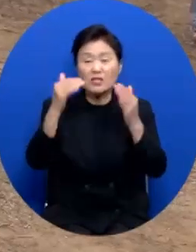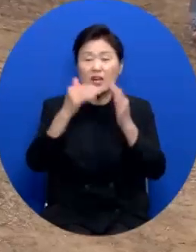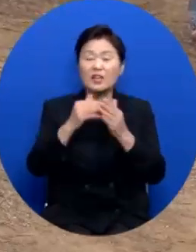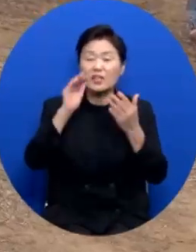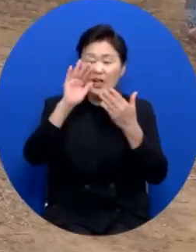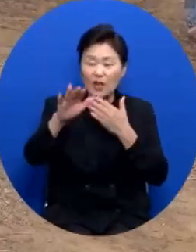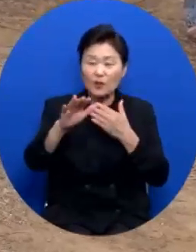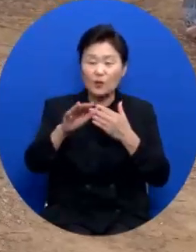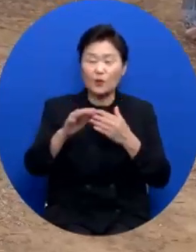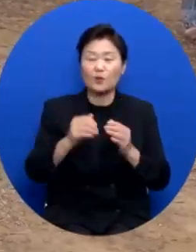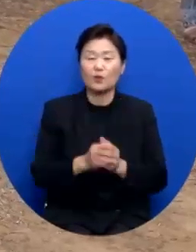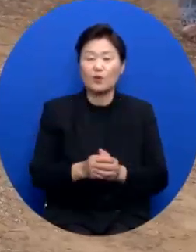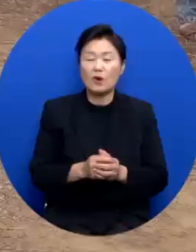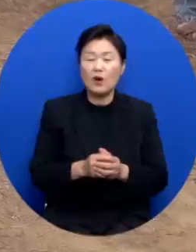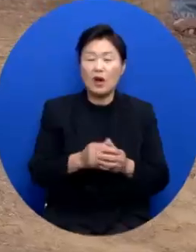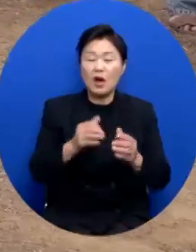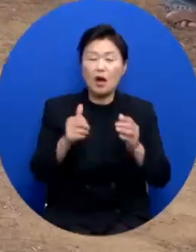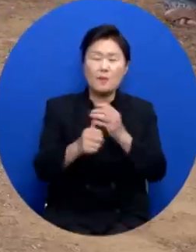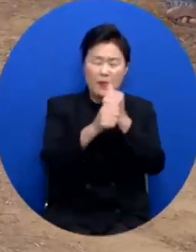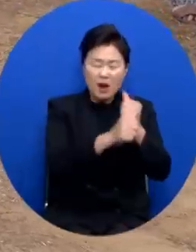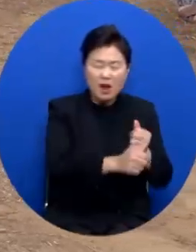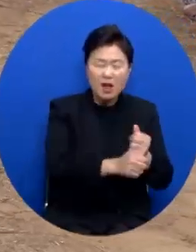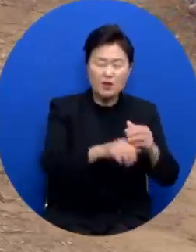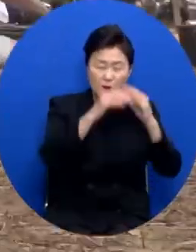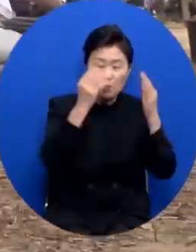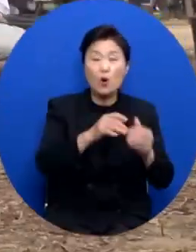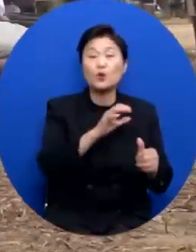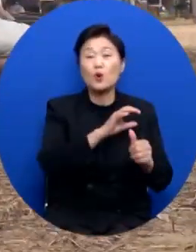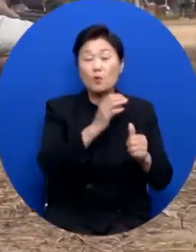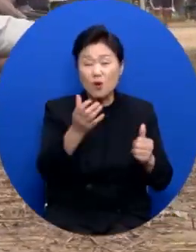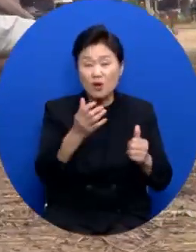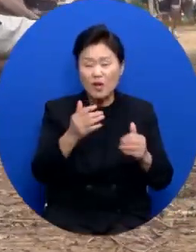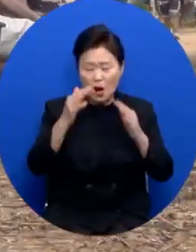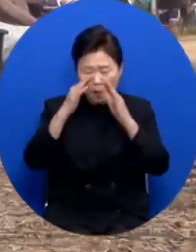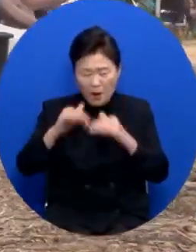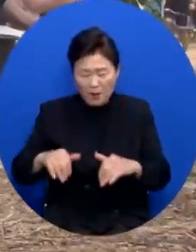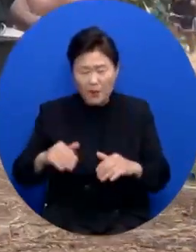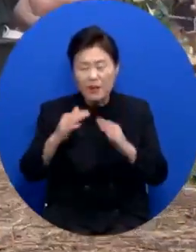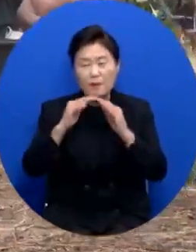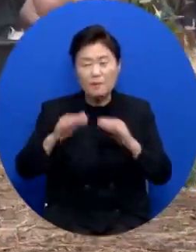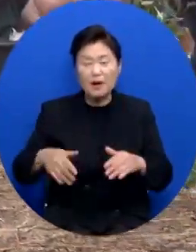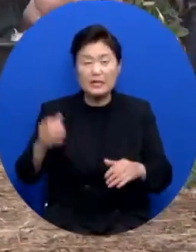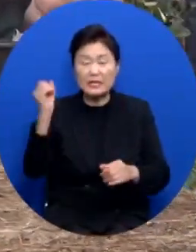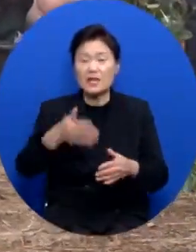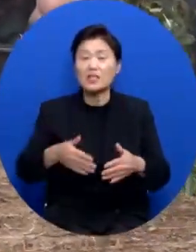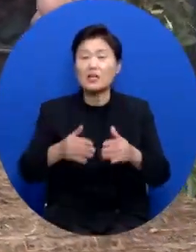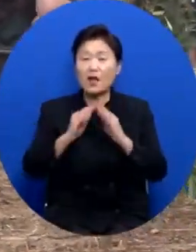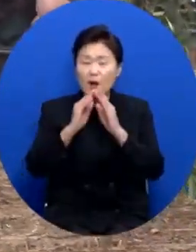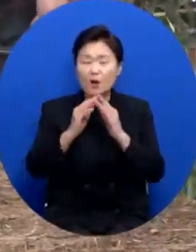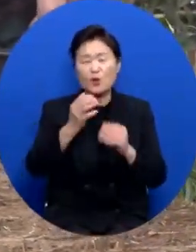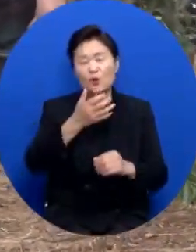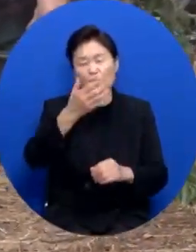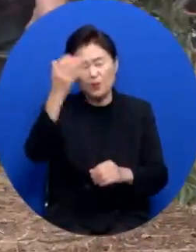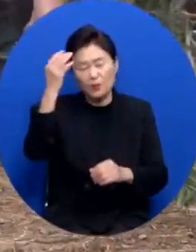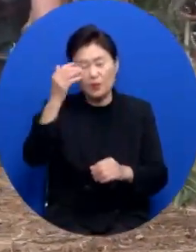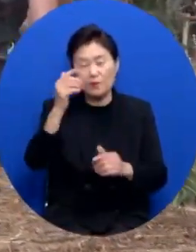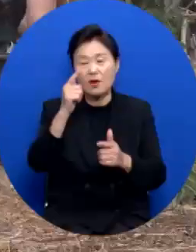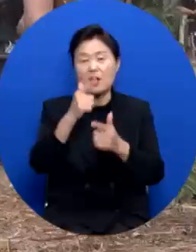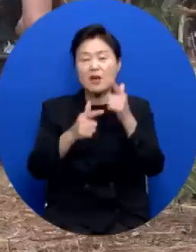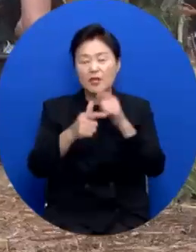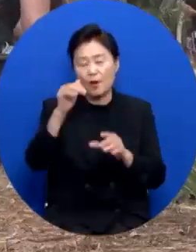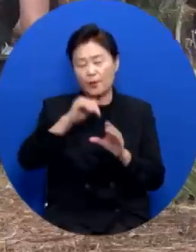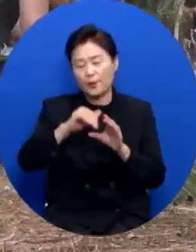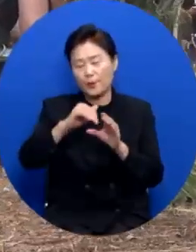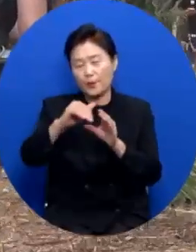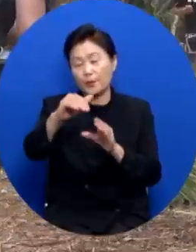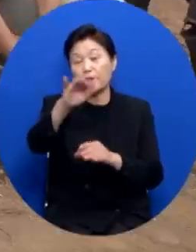주민들은 인질들이 모두 풀려나고 황폐화된 마을이 재건될 날을 꿈꾸며 나무를 심었습니다. Israel started